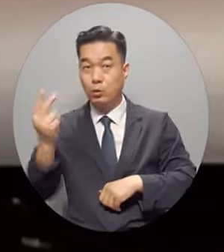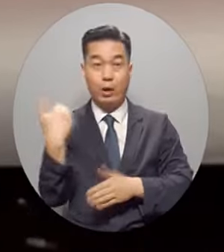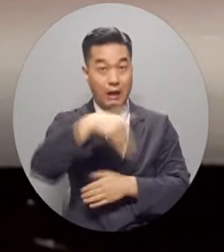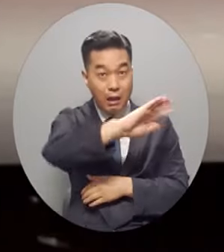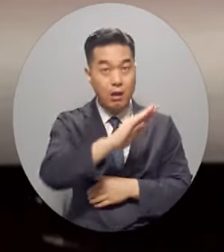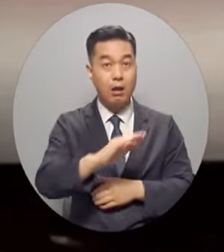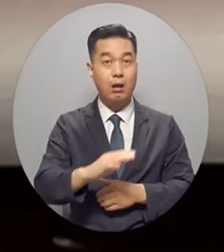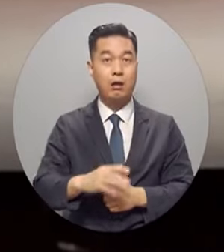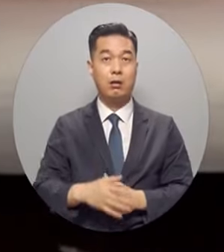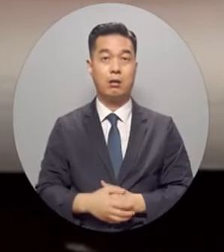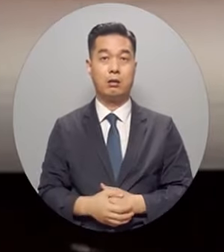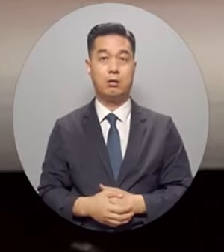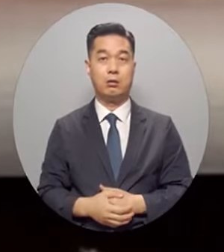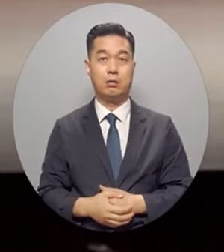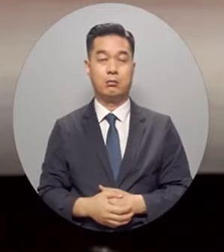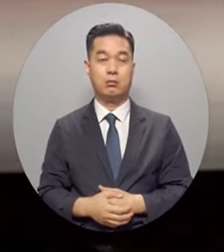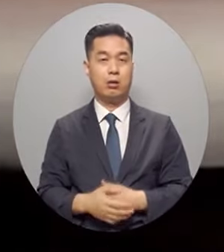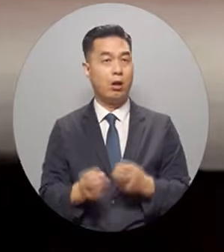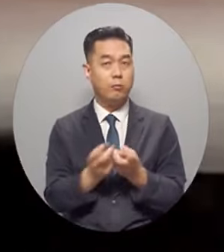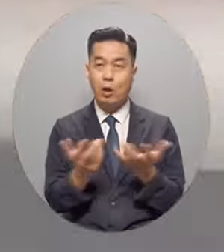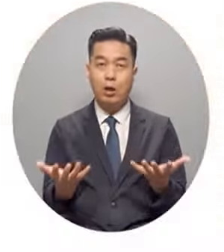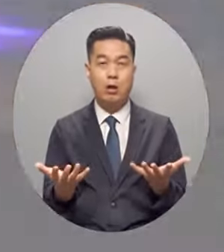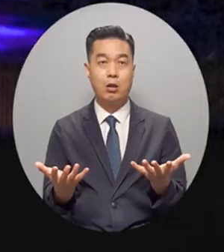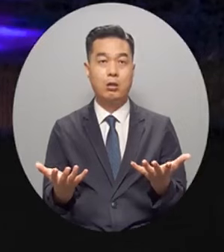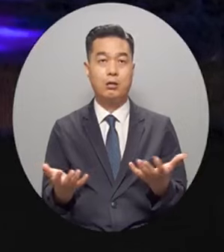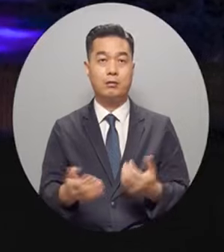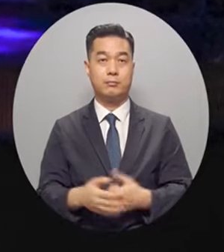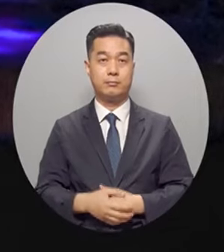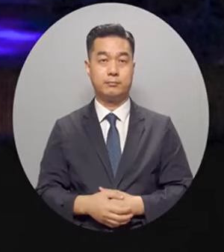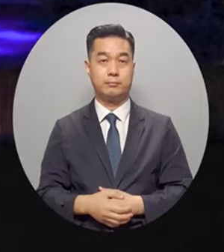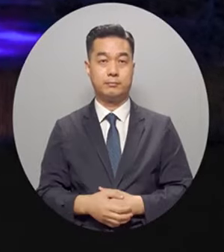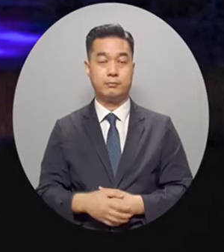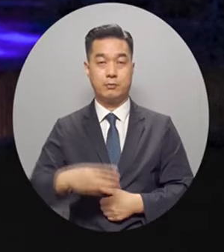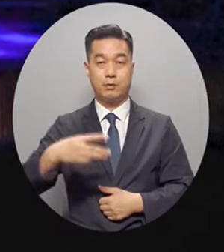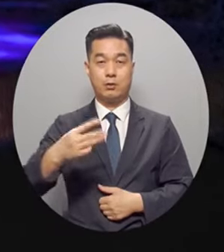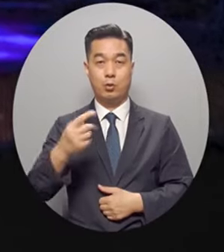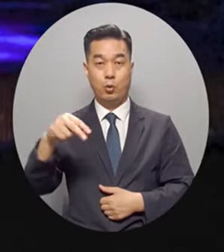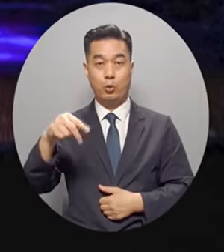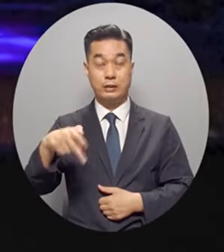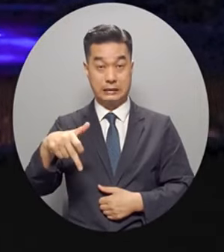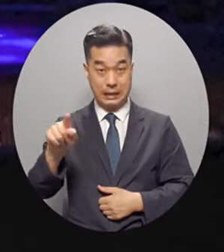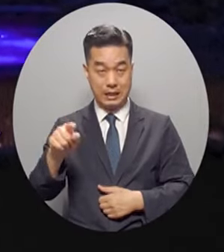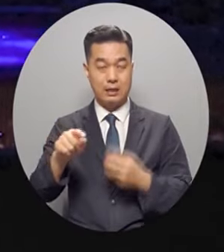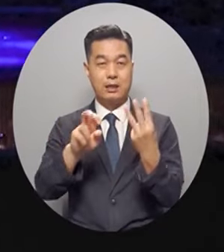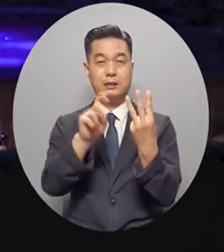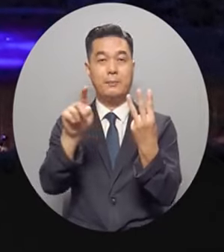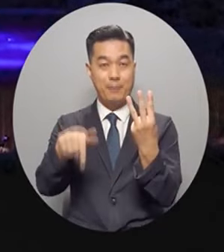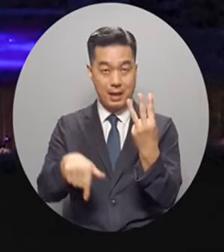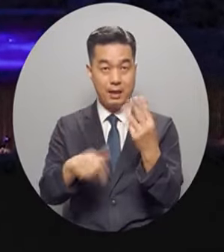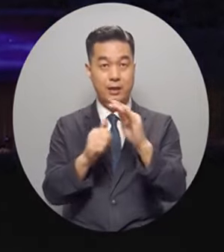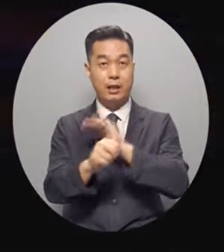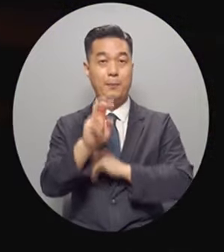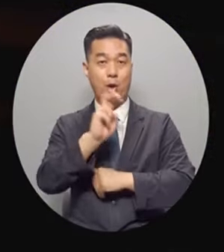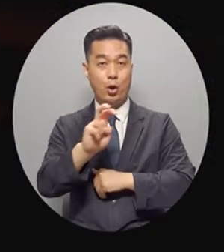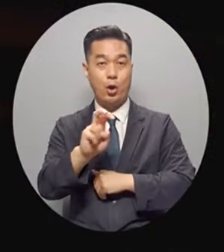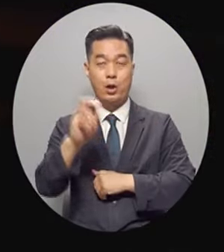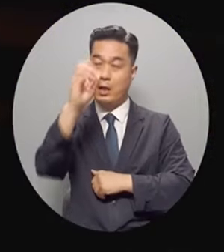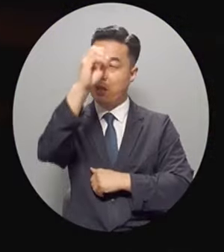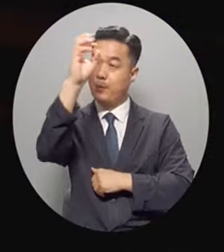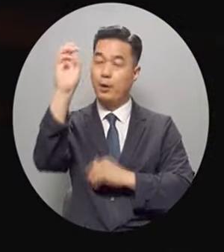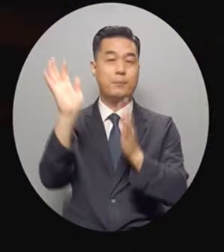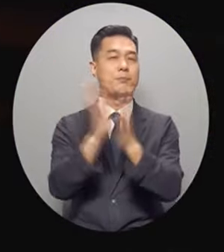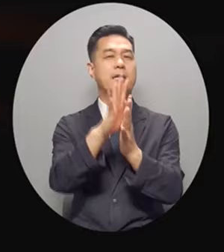들어가 버렸습니다. 무슨 일이 있었던 걸까? 토스카 산막에선 남자 주인공이 대표곡 별은 빛나건만을